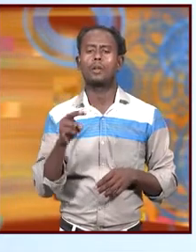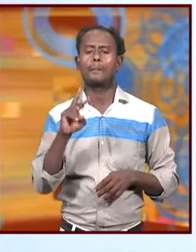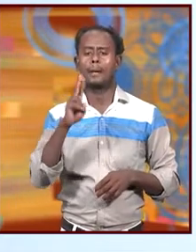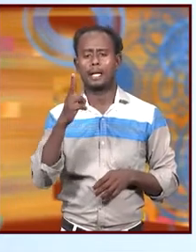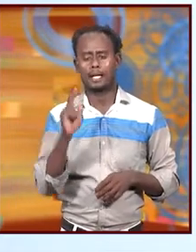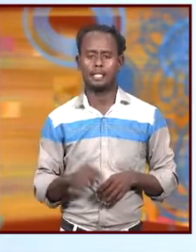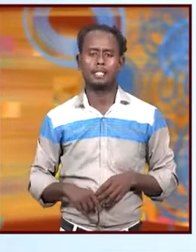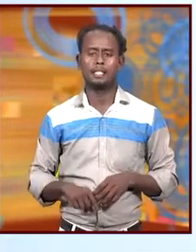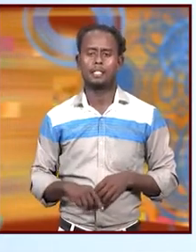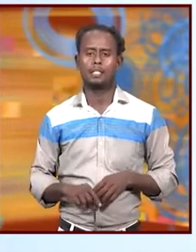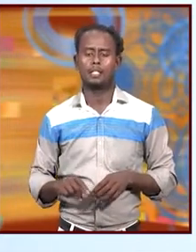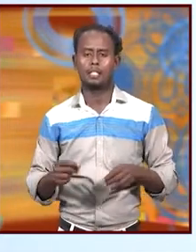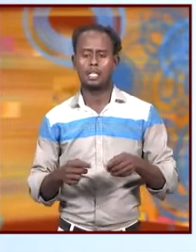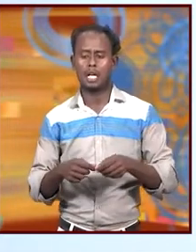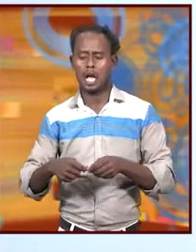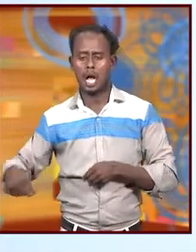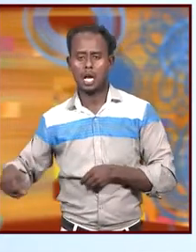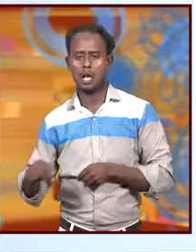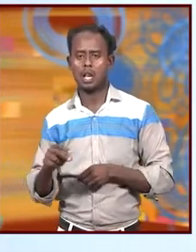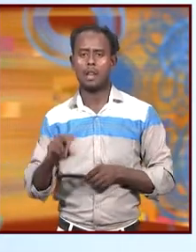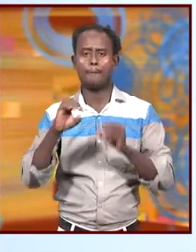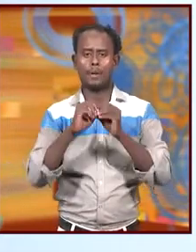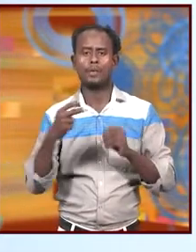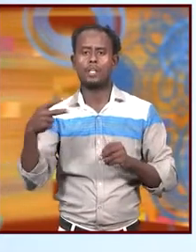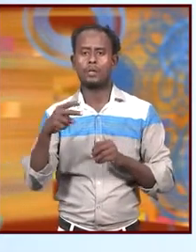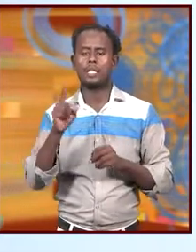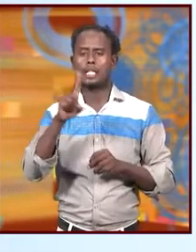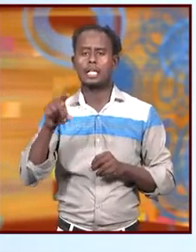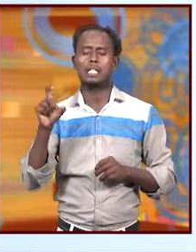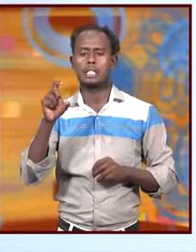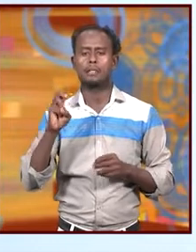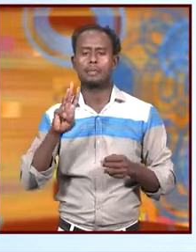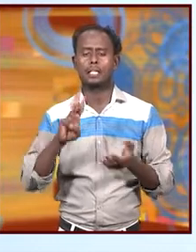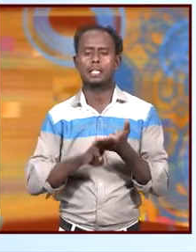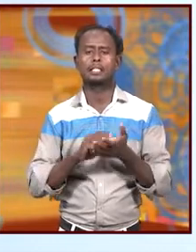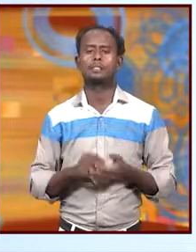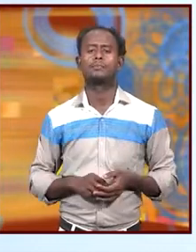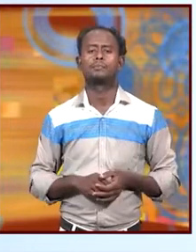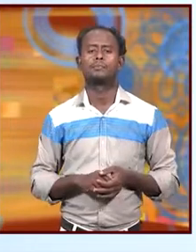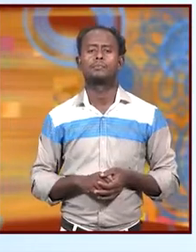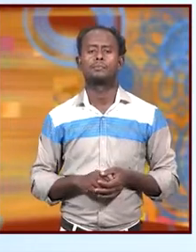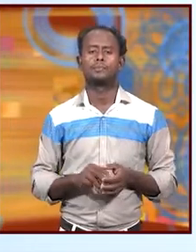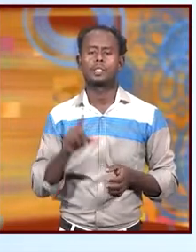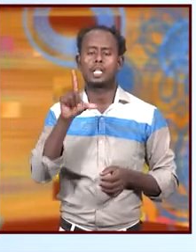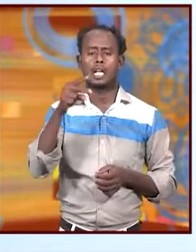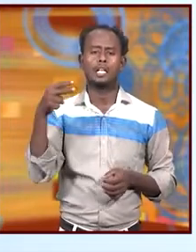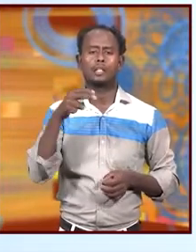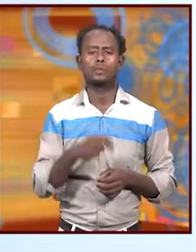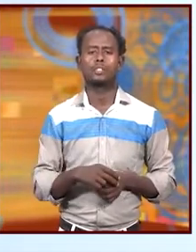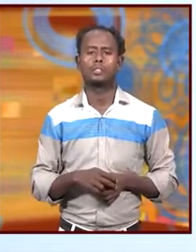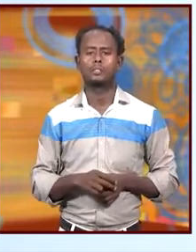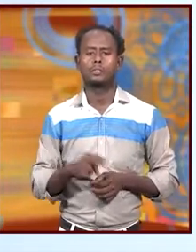சென்டிமீட்டராகவும் அகலமானது 7 சென்டிமீட்டராகவும் இருக்கிறது. ஆக நீளம் L இஸ் ஈக்குவல்